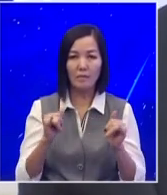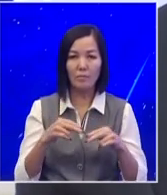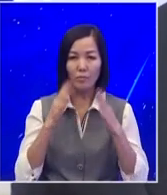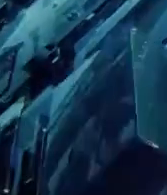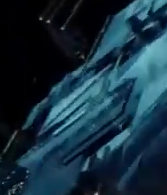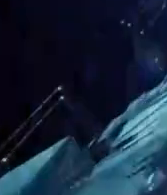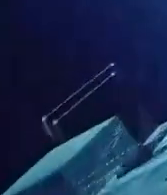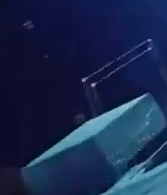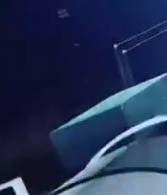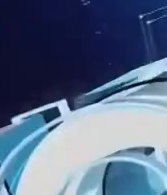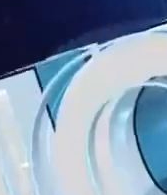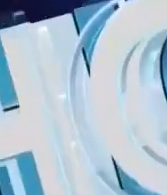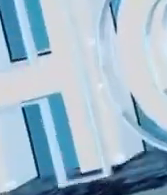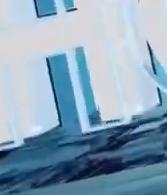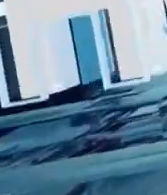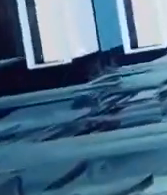осторожны.